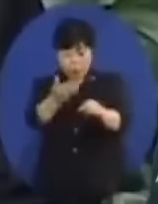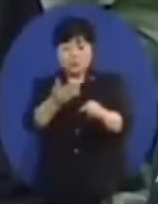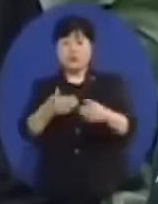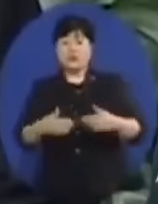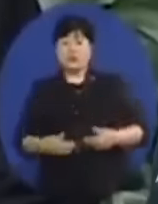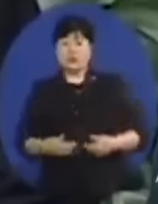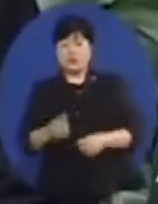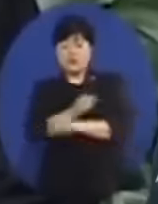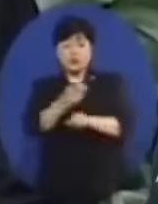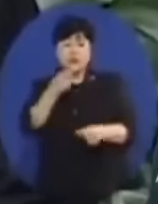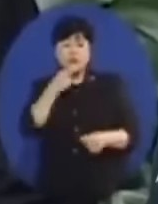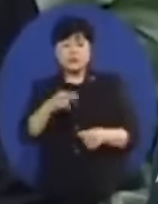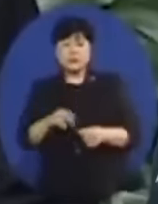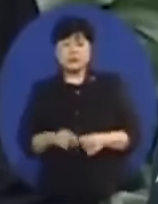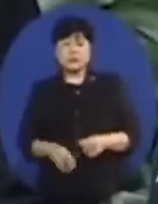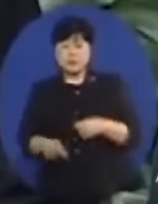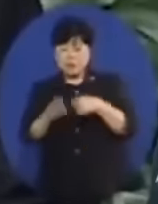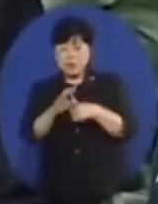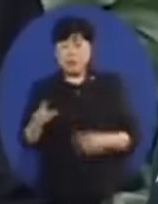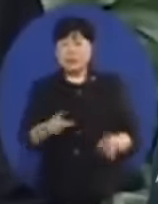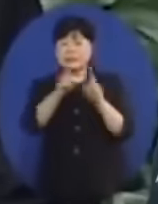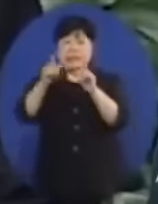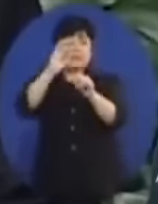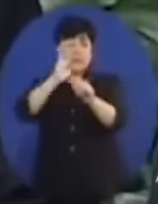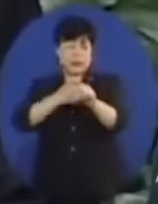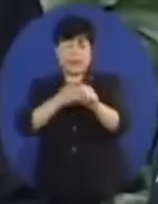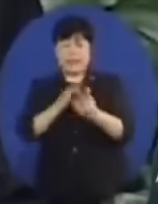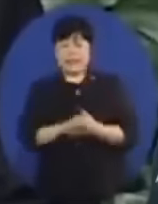용서가 없이는 인생을 살아갈 수 없습니다.